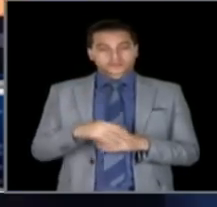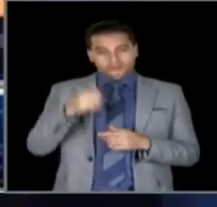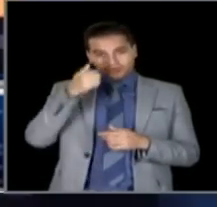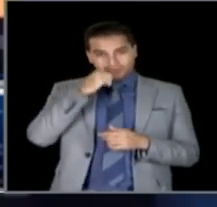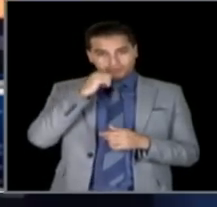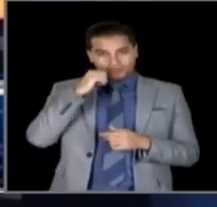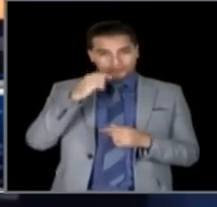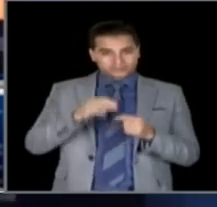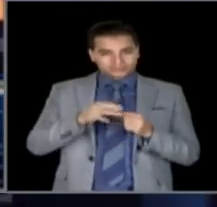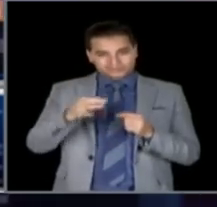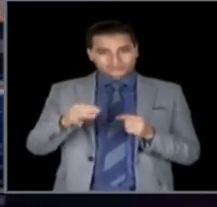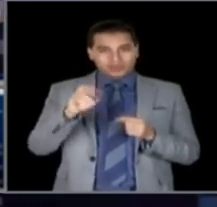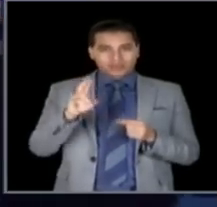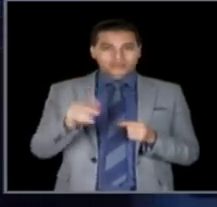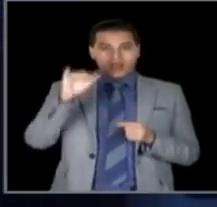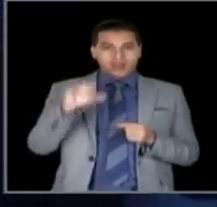إيراداتها في 2021